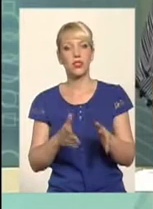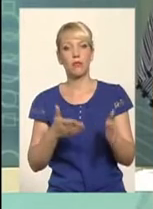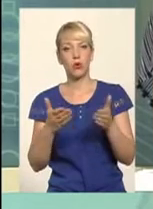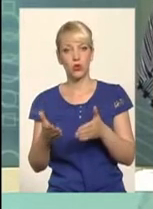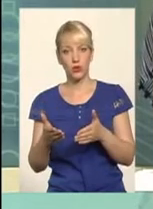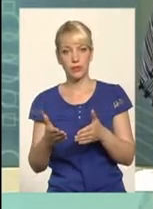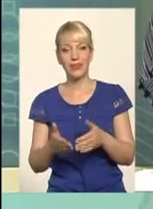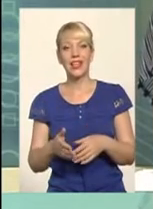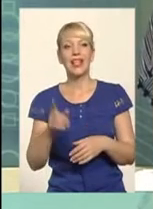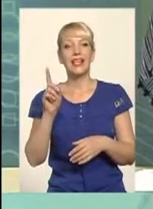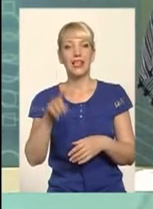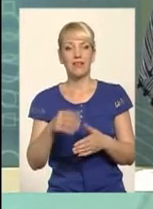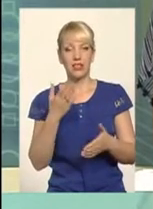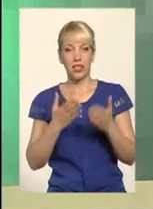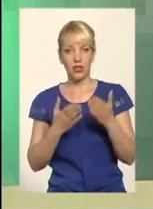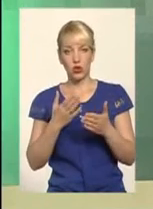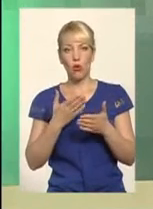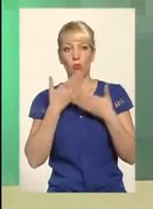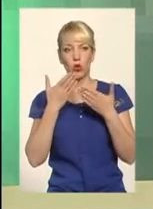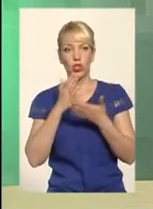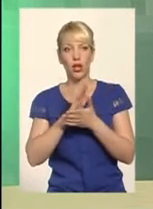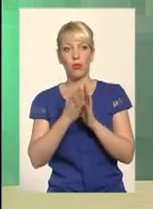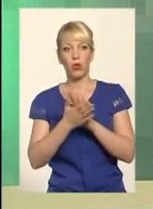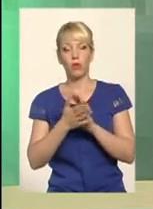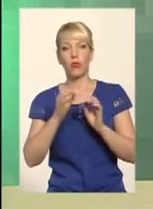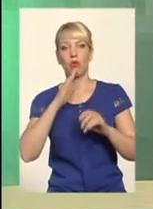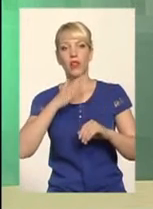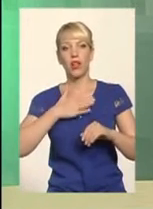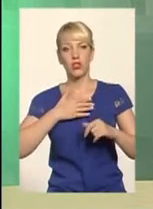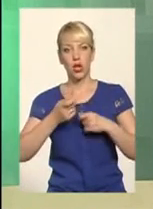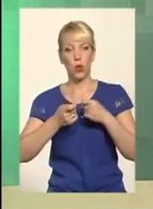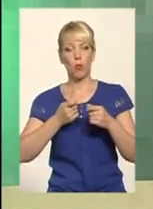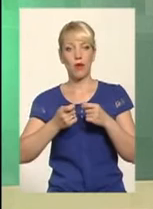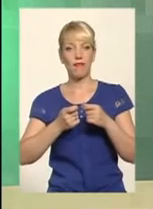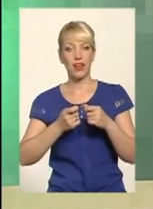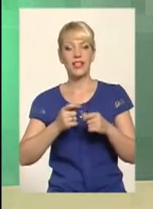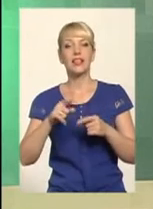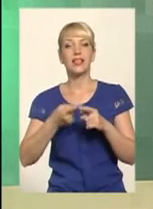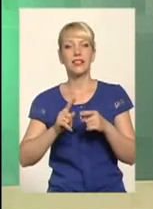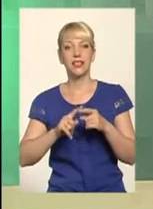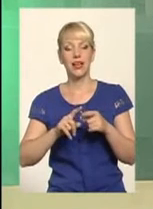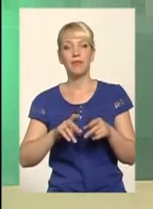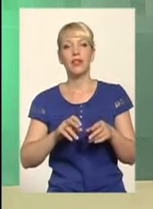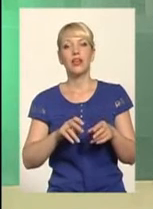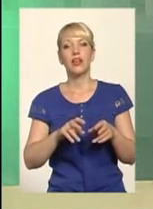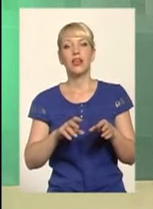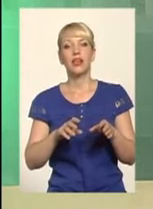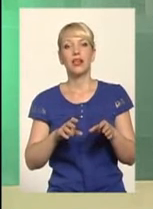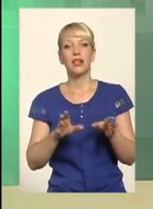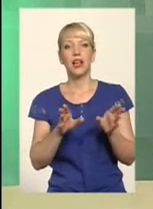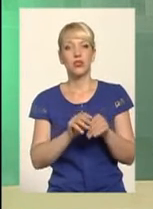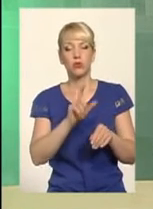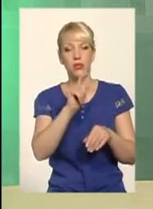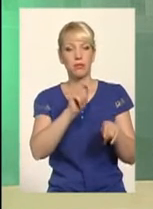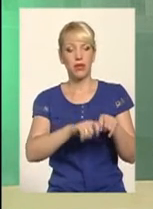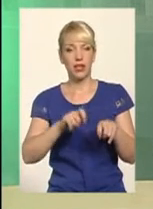Навіть якщо почитати положення про наше управління, то це наряду з перевірками, а навіть і більше,